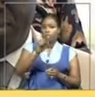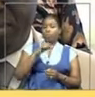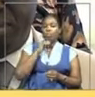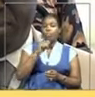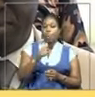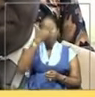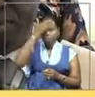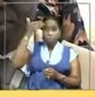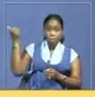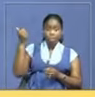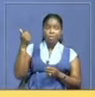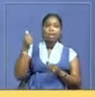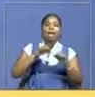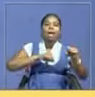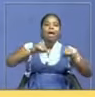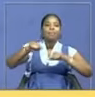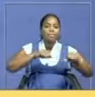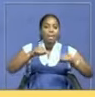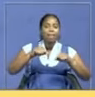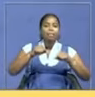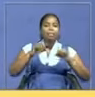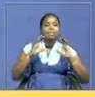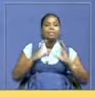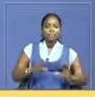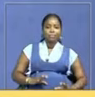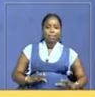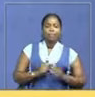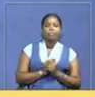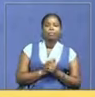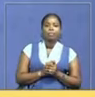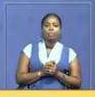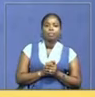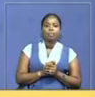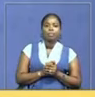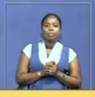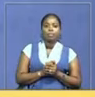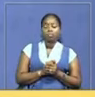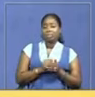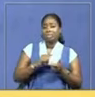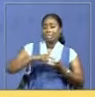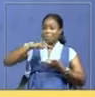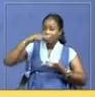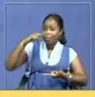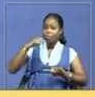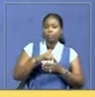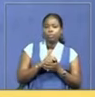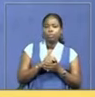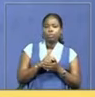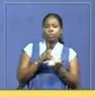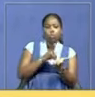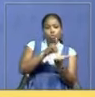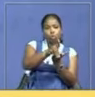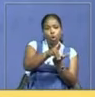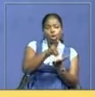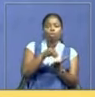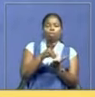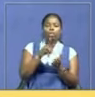les affaires civiles dont la matière commerciale constitue une composante majeure le droit du travail et le